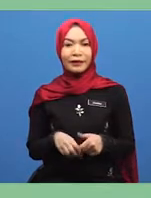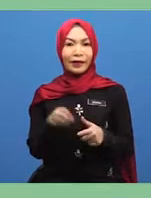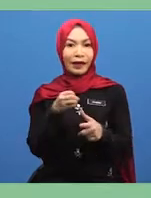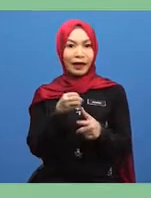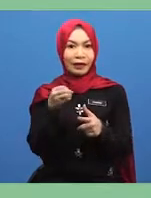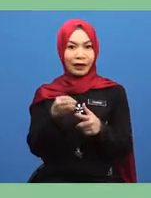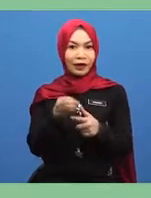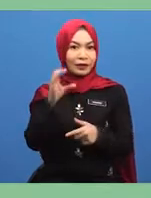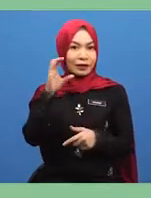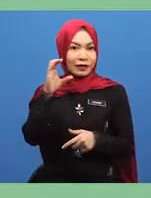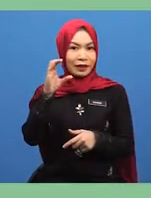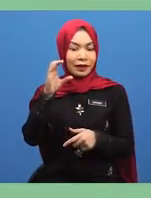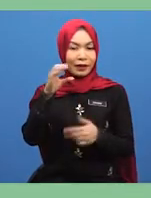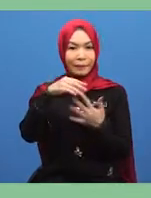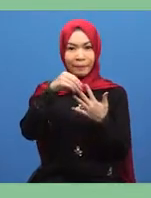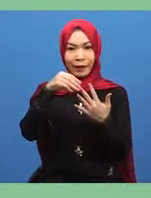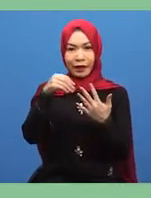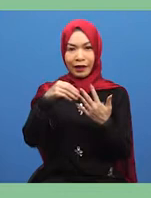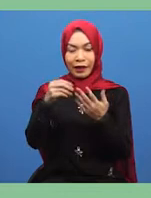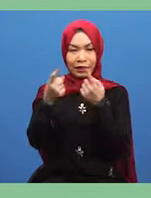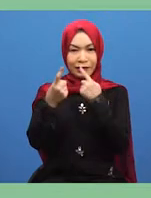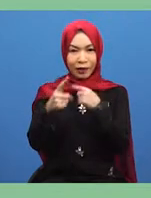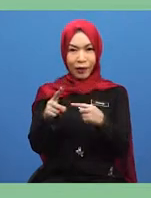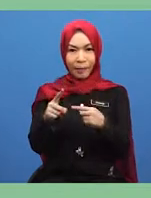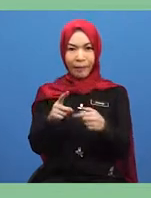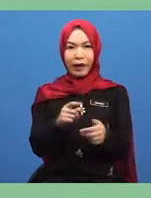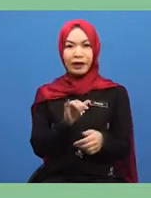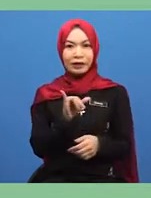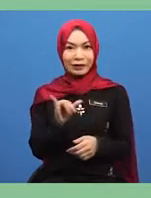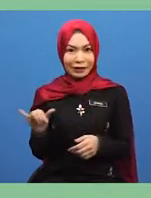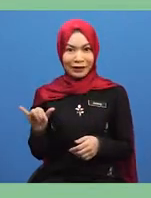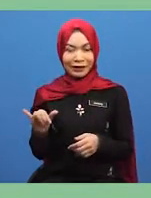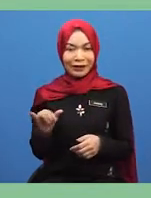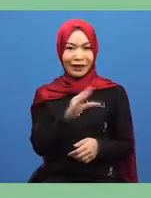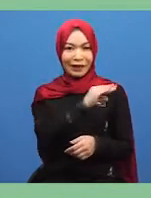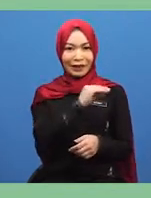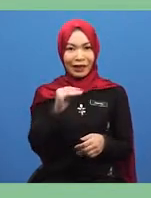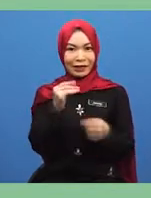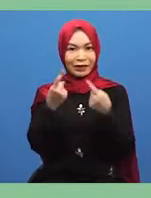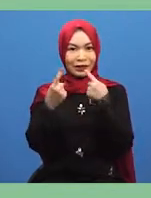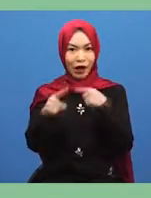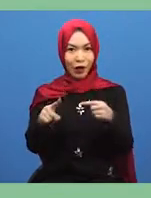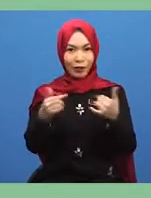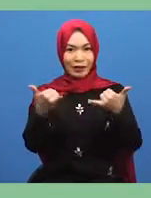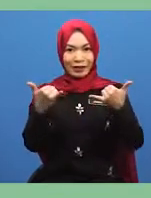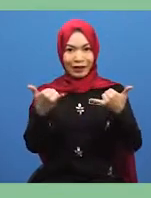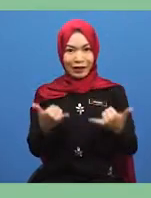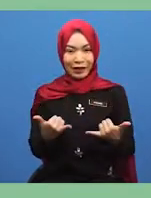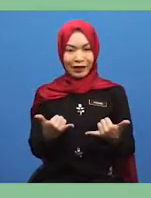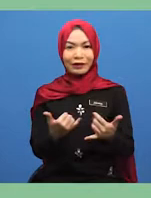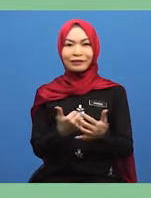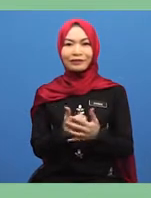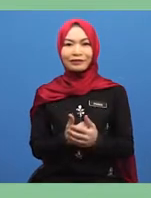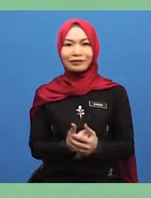wang asing. C. Ekspor dan import dinyatakan dalam sebutan mata wang asing. Dan